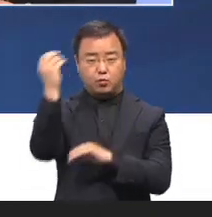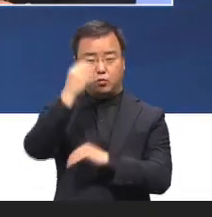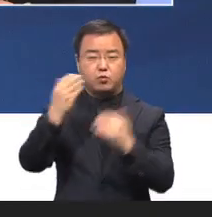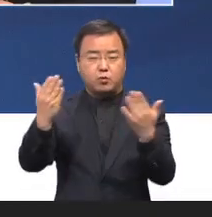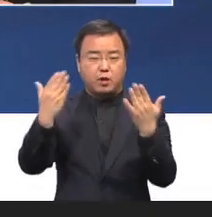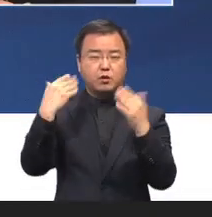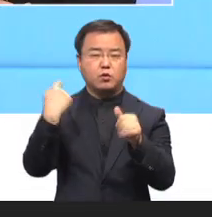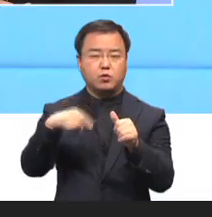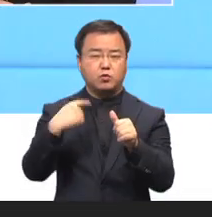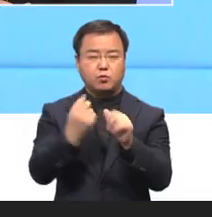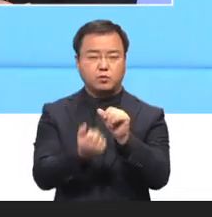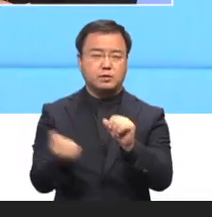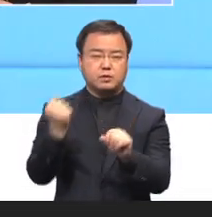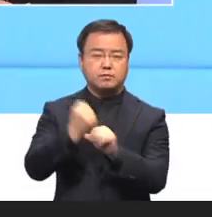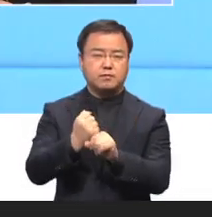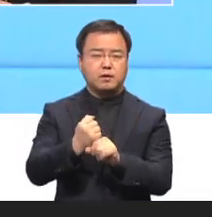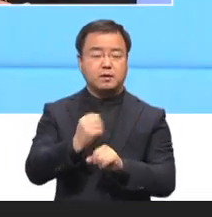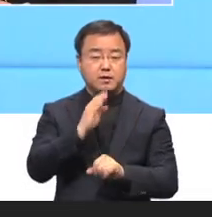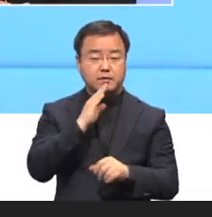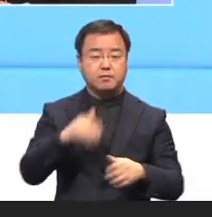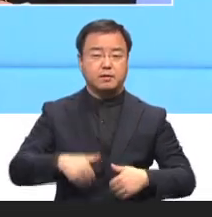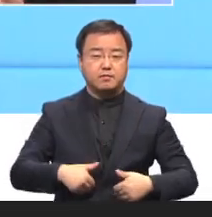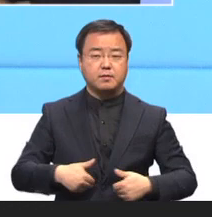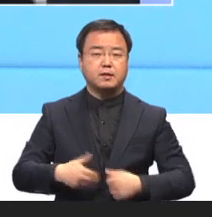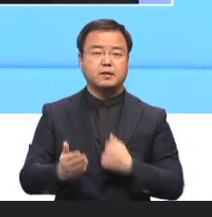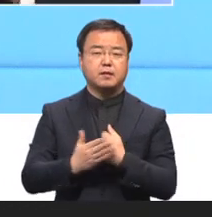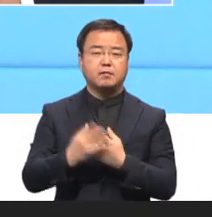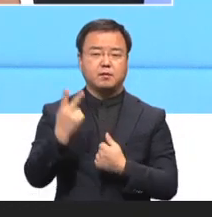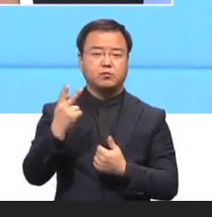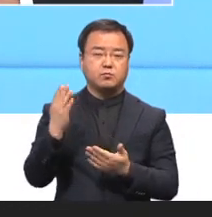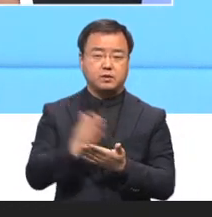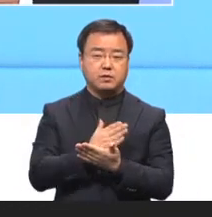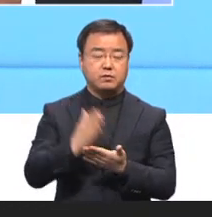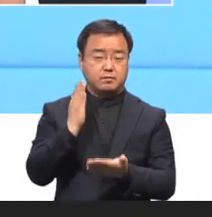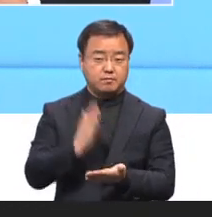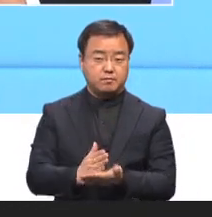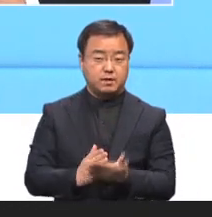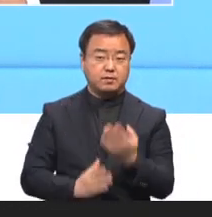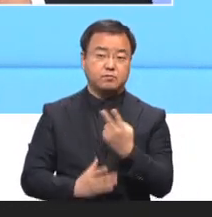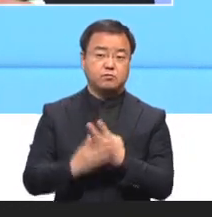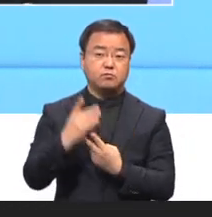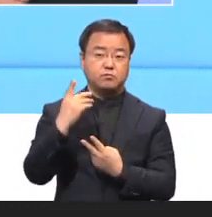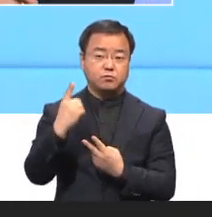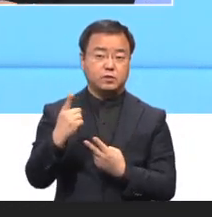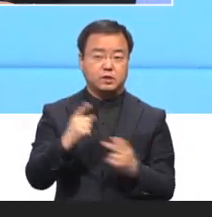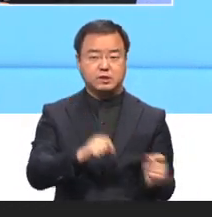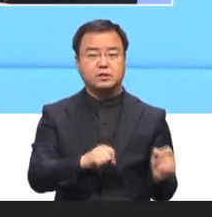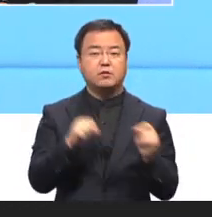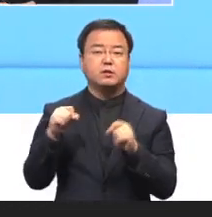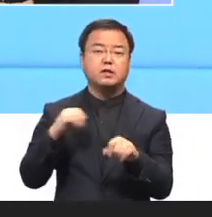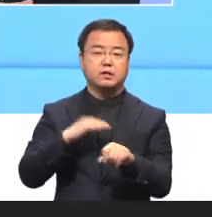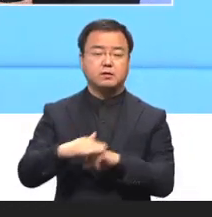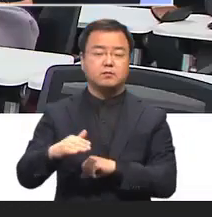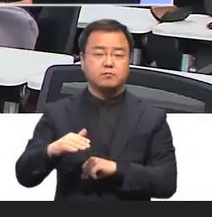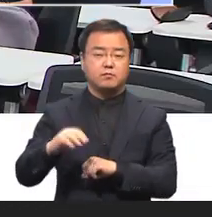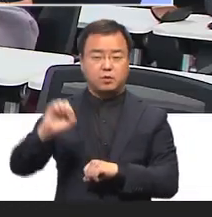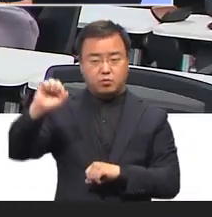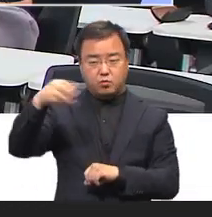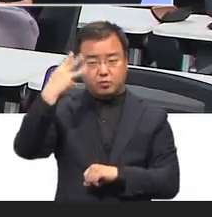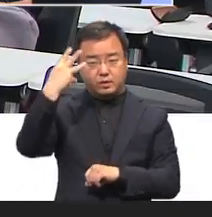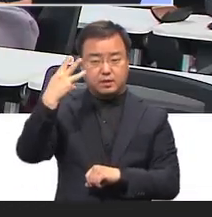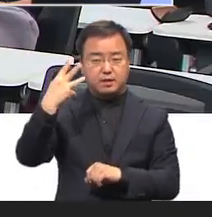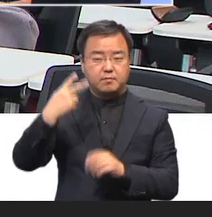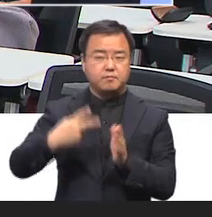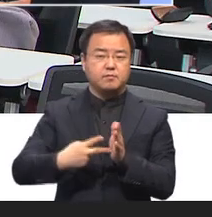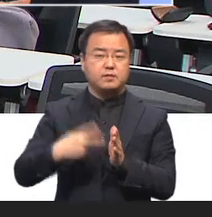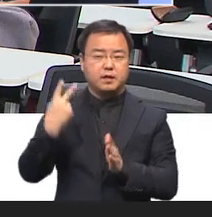정상화가 중요하니 이것을 이분법으로 나누지 말고 하나로 묶어서 조금 연기해서 즉 3학년 2학기 교육 과정이